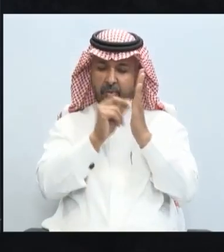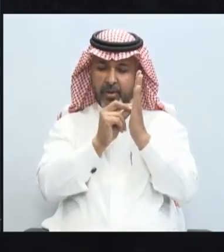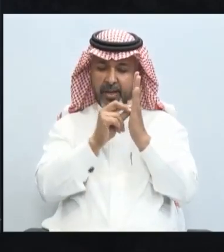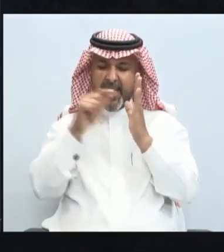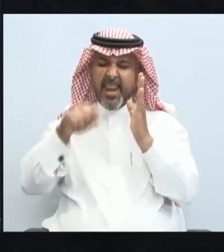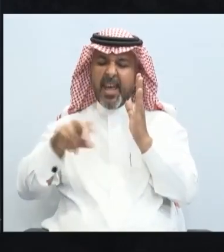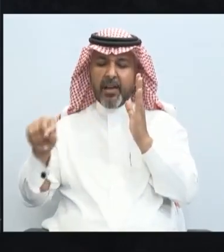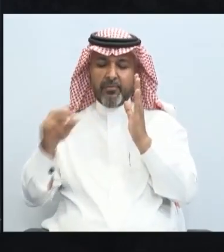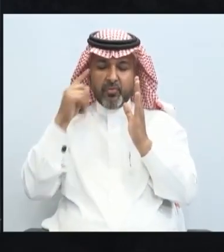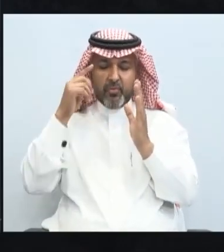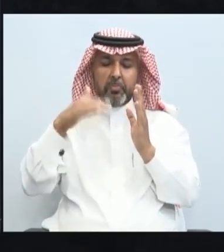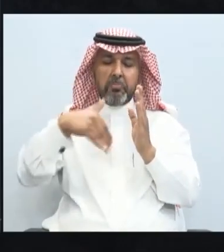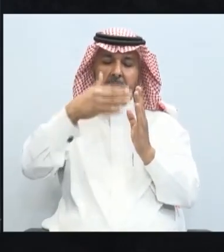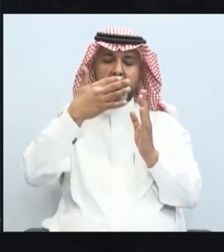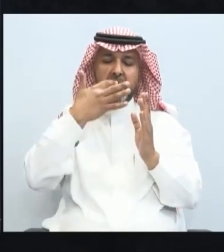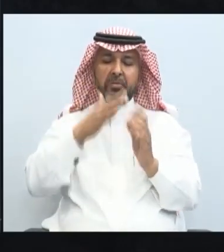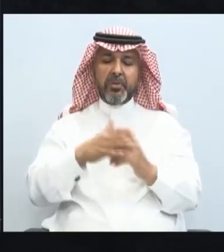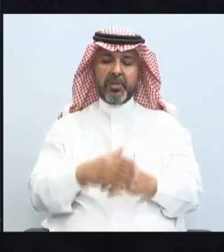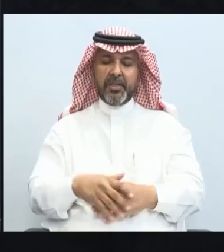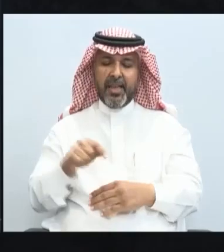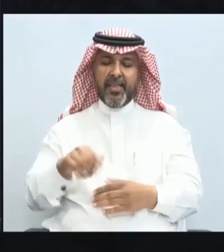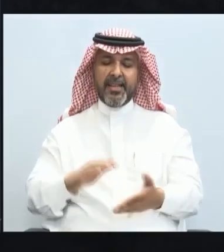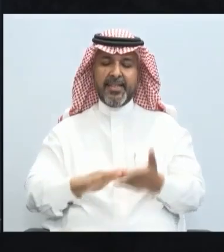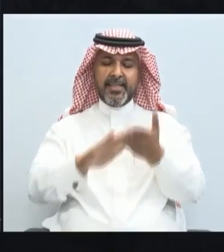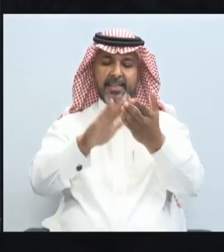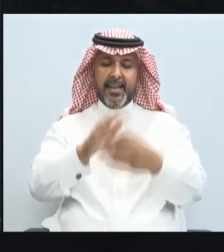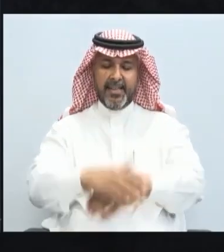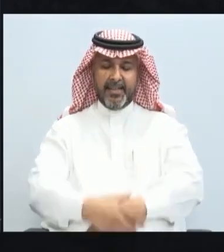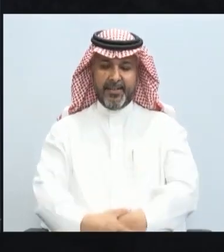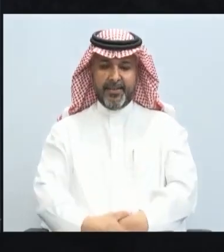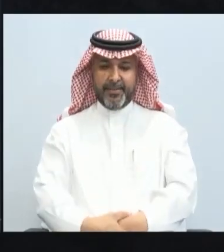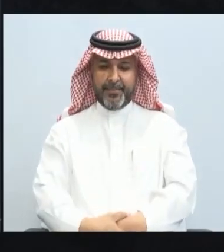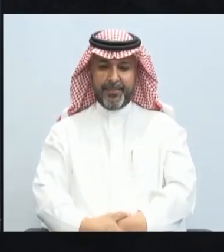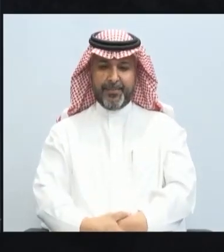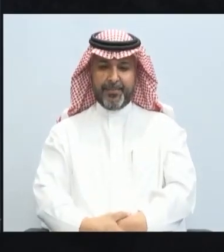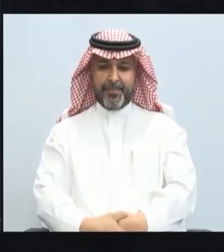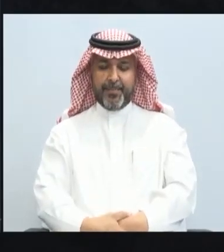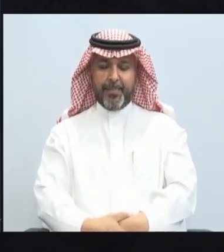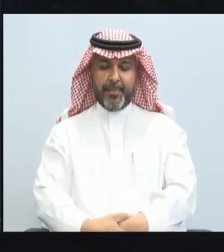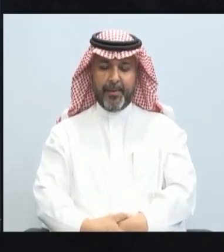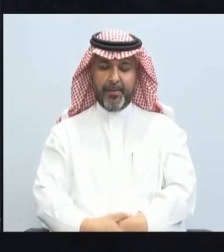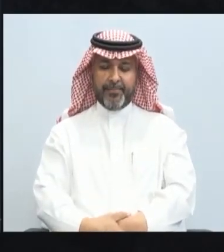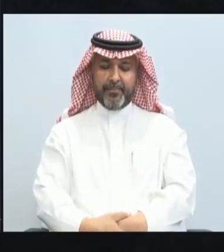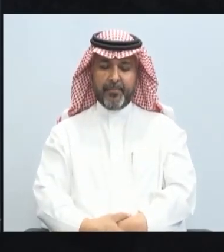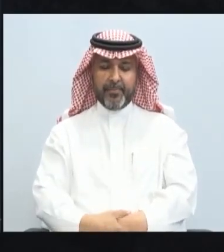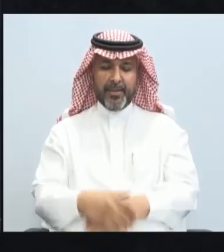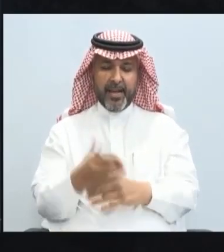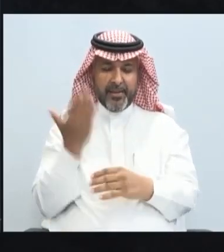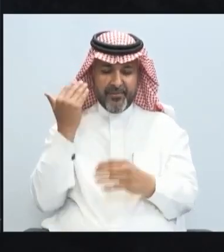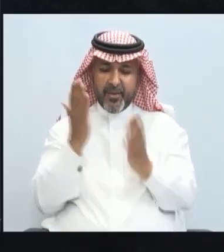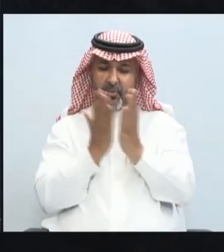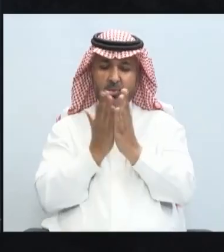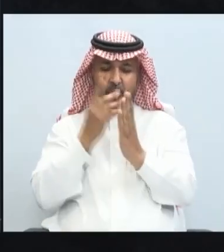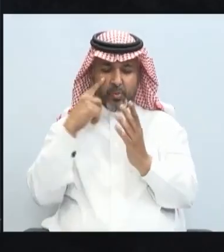المثلثيه وفي وحده عن المتجهات حده الاحداثيات القطبيه كلها تستخدم الدوال المثلثيه والزوايا الشهيره